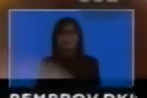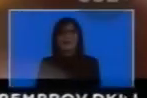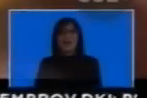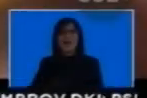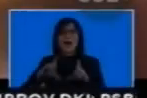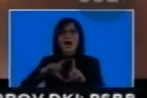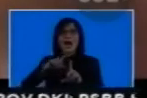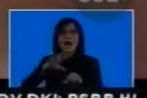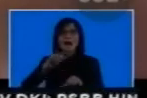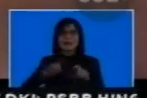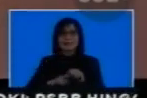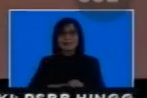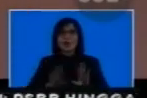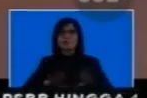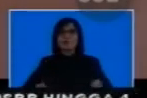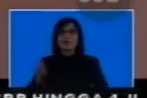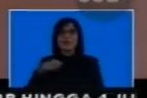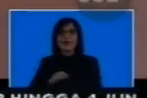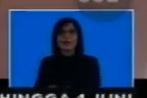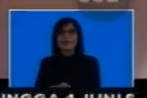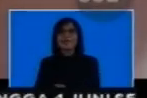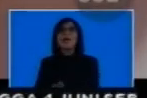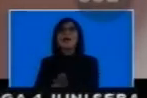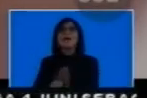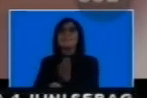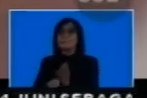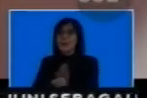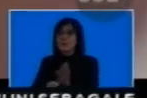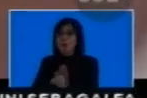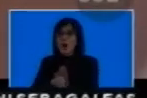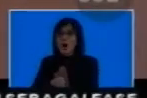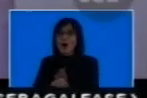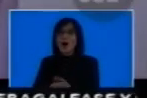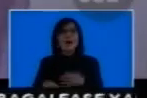Atris, seorang murid dari Papua, memang tidak merayakan Idul Fitri.